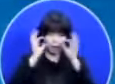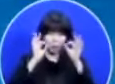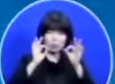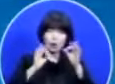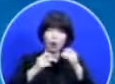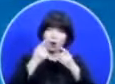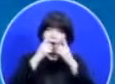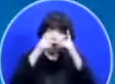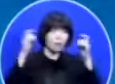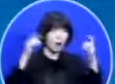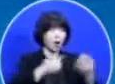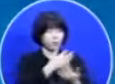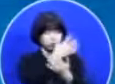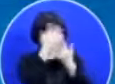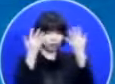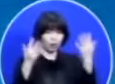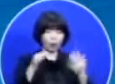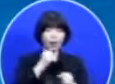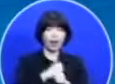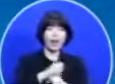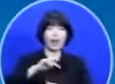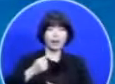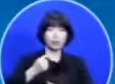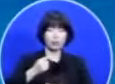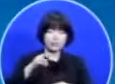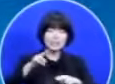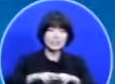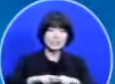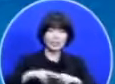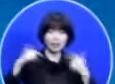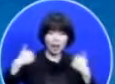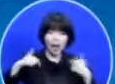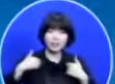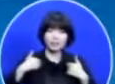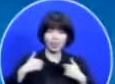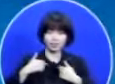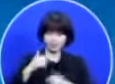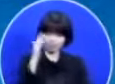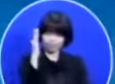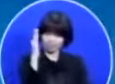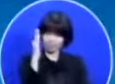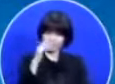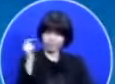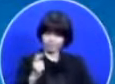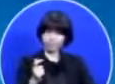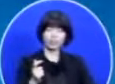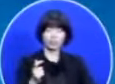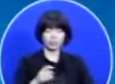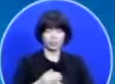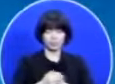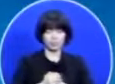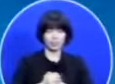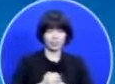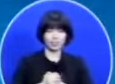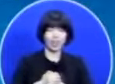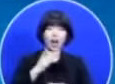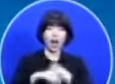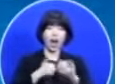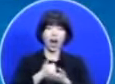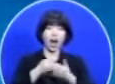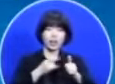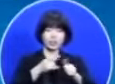지어도 그 의자는 항상 딱딱하고 거의 직각 경우 의자로 이렇게 만들어져 있습니다 하나님께